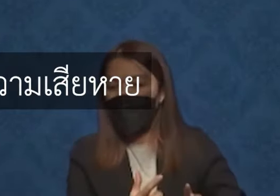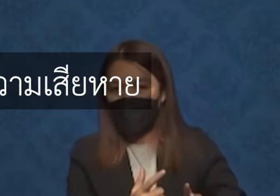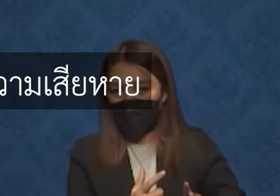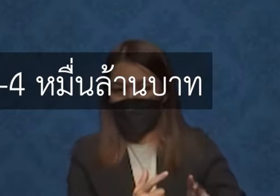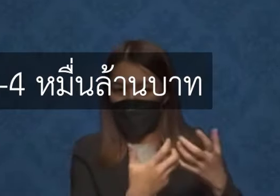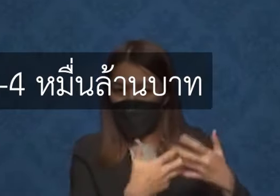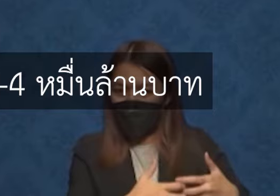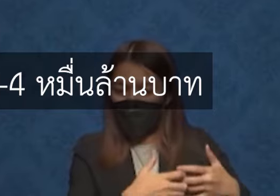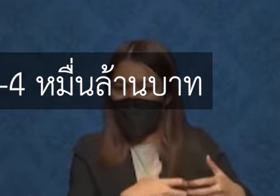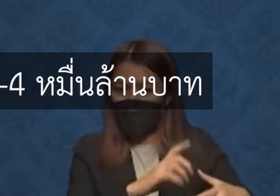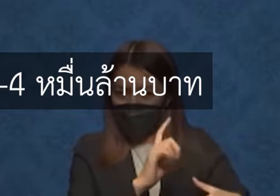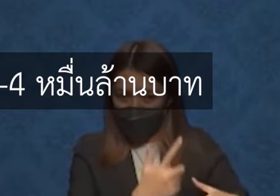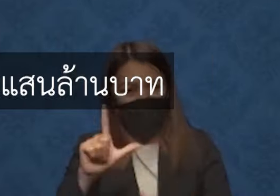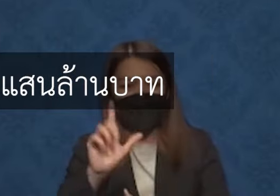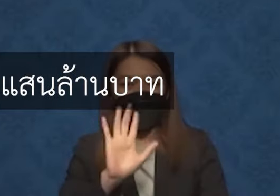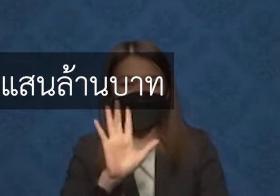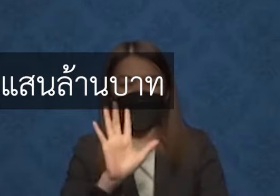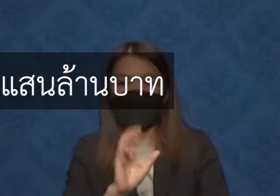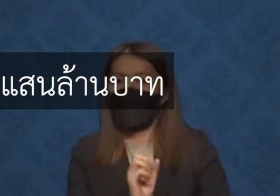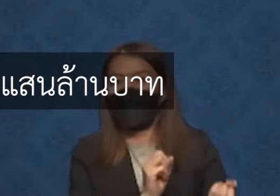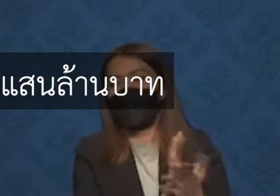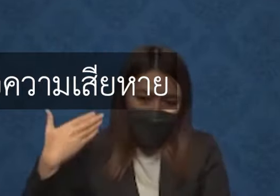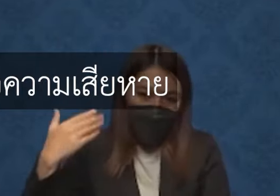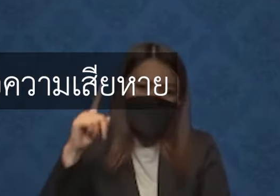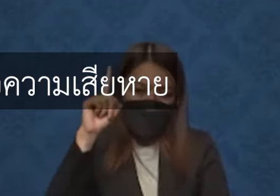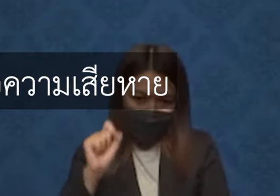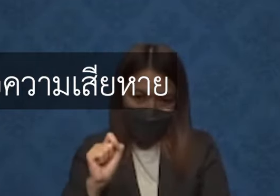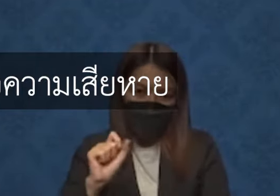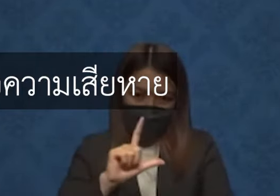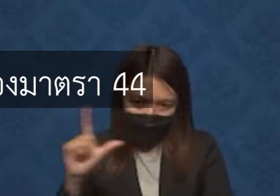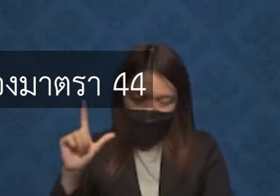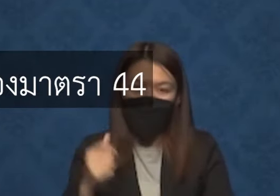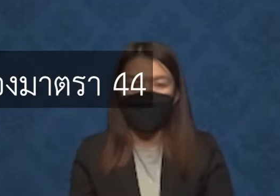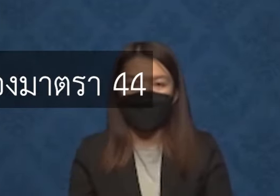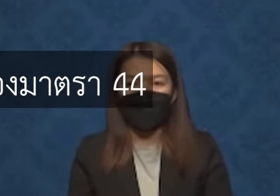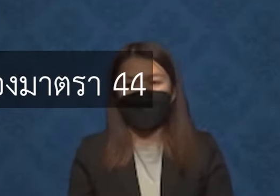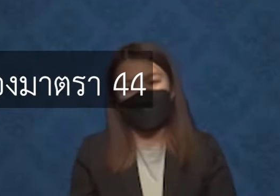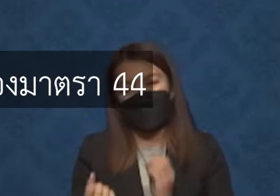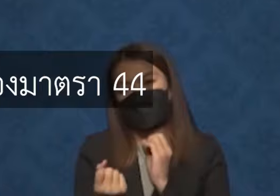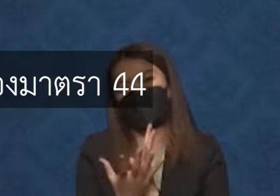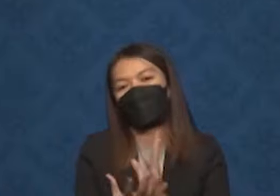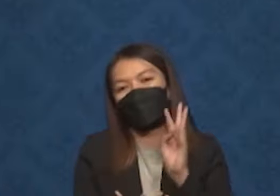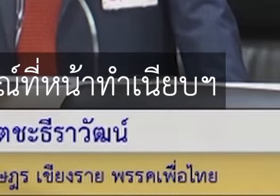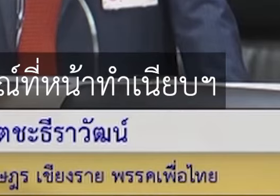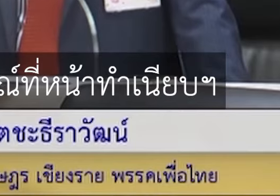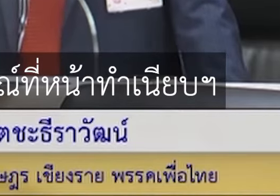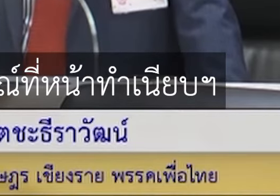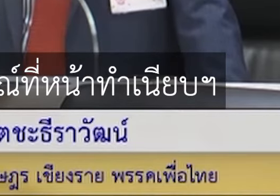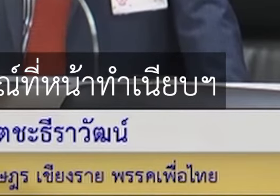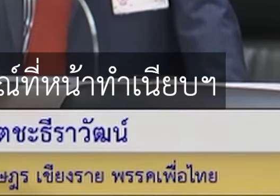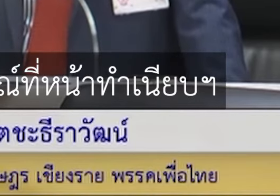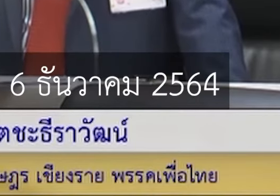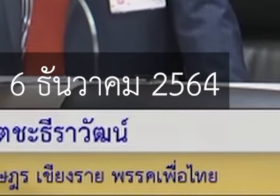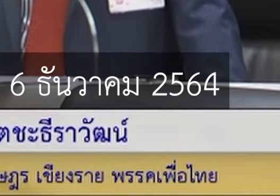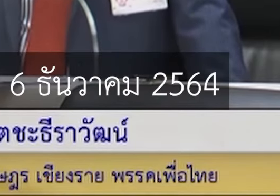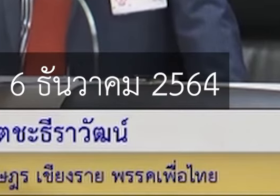เสียหายเนี่ยไม่ใช่ 3-4 หมื่นล้านเป็นแสนล้านนี่คือความเสียหายของมาตรา44 เหตุการณ์ที่หน้า